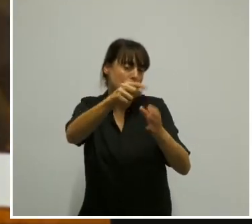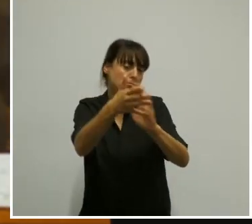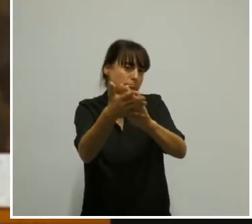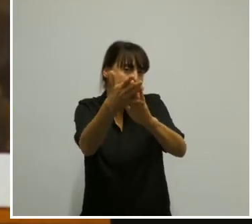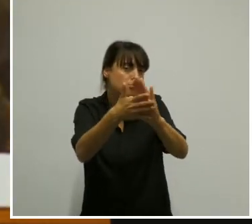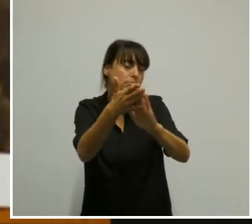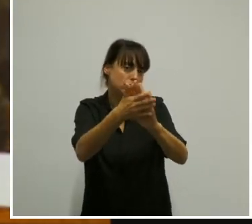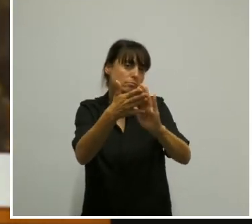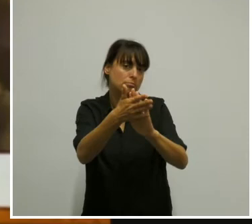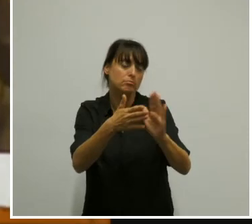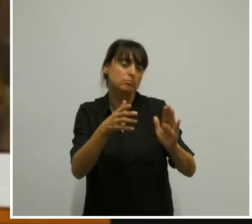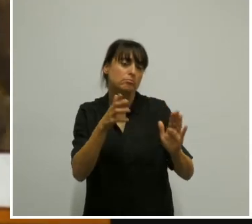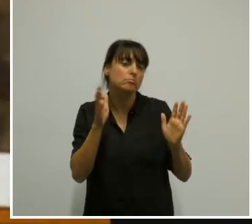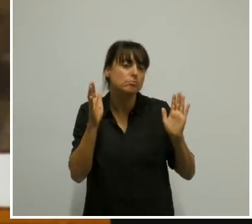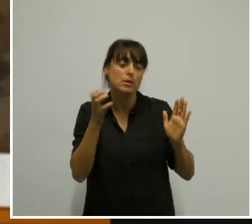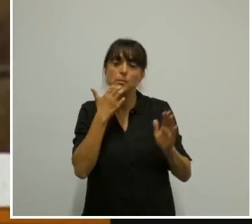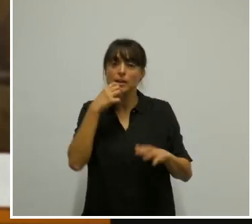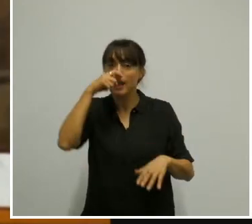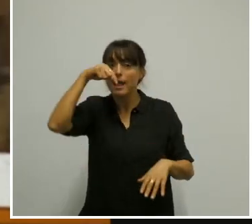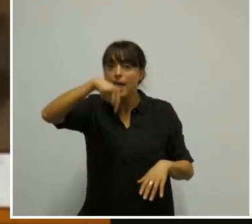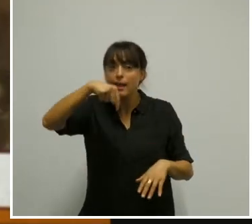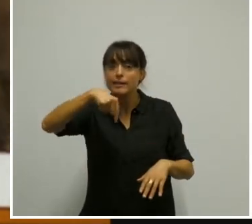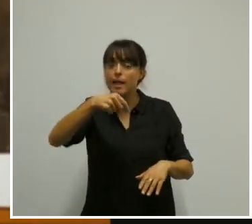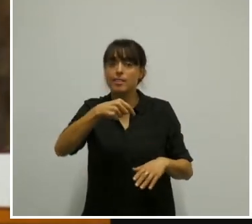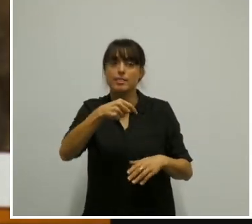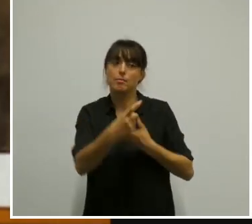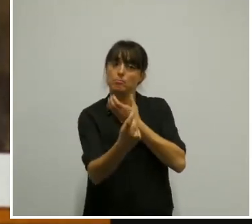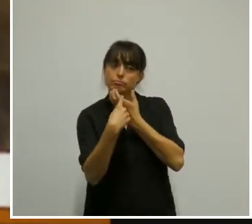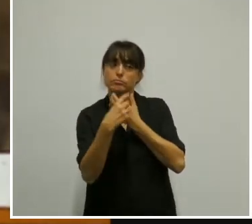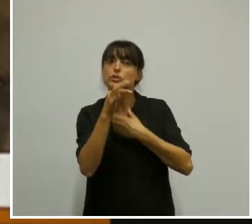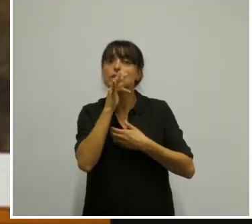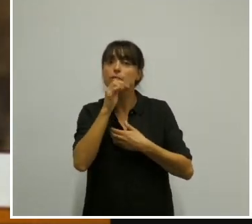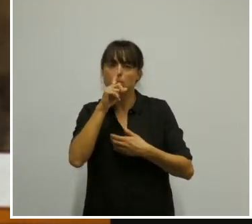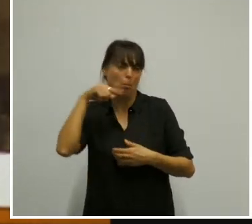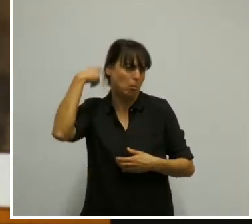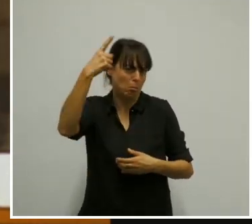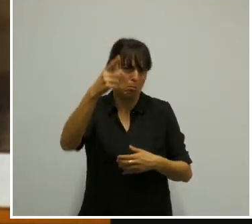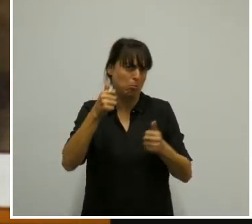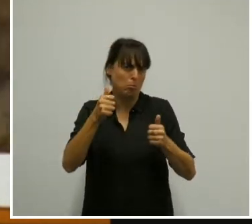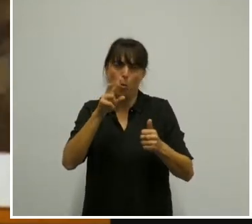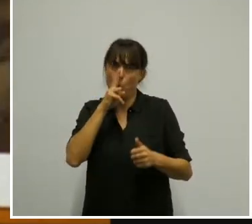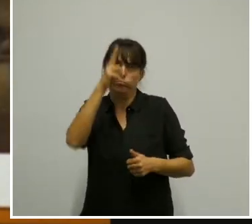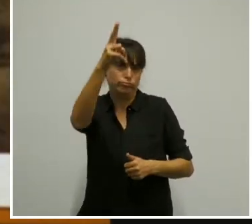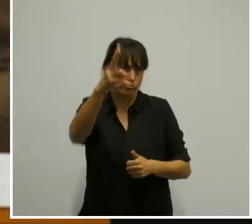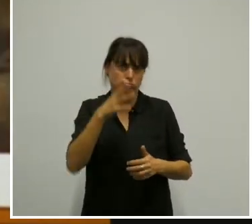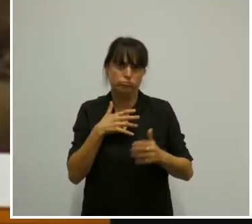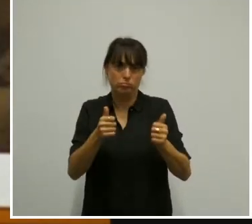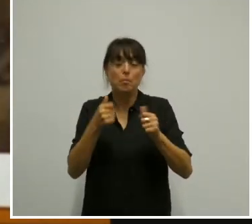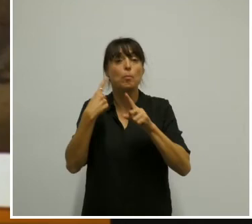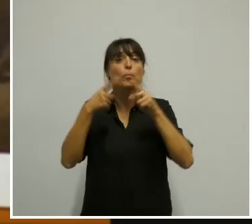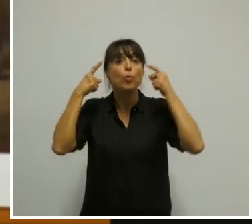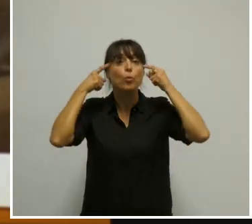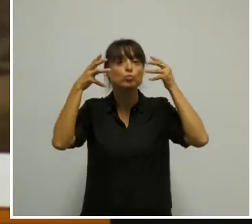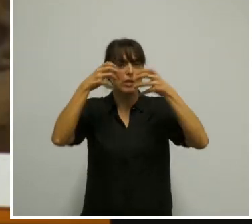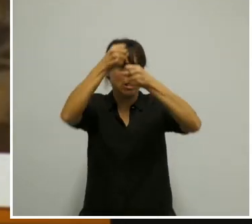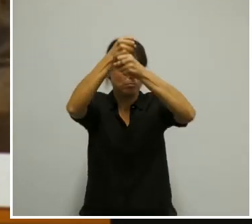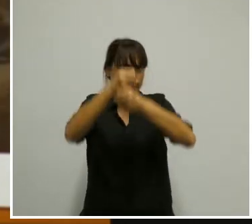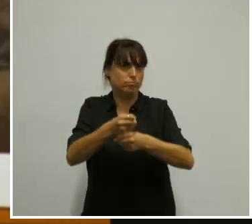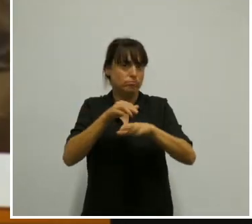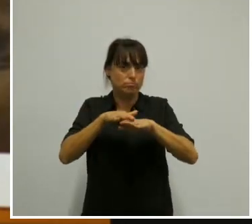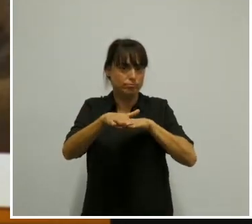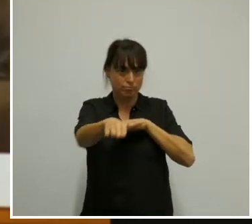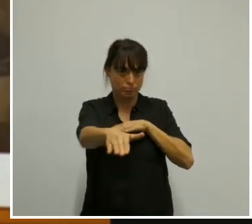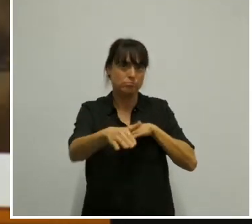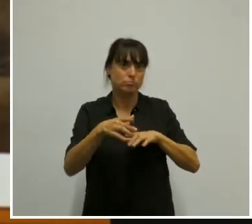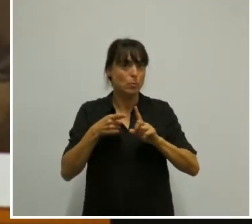continuï, si aquest any encara no està a prop del centre, pot participar el que ve o el següent. Aquest serà un Consell que la intenció és que es